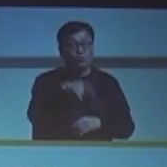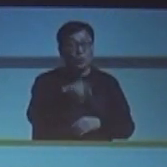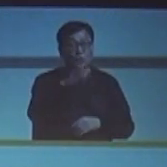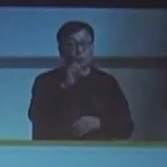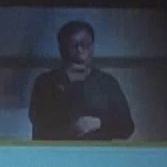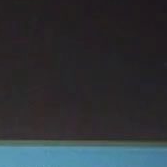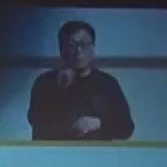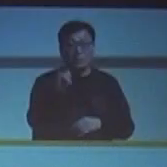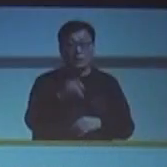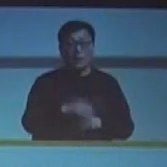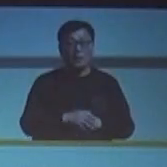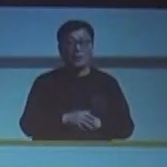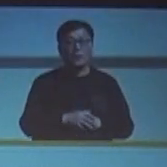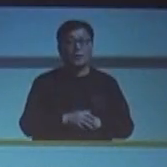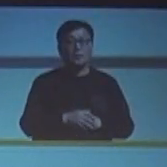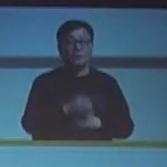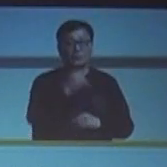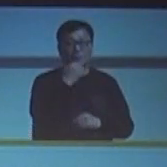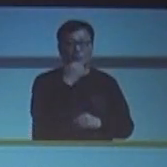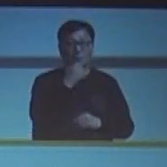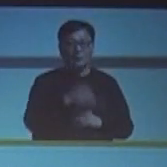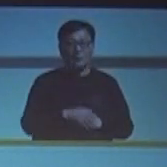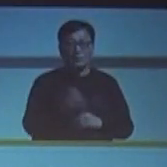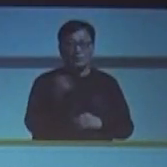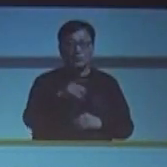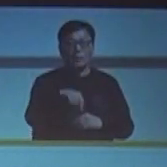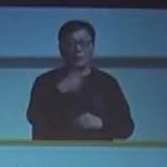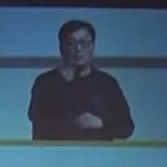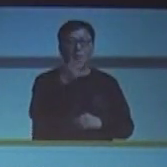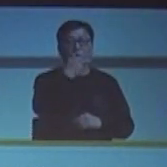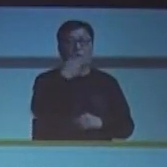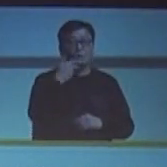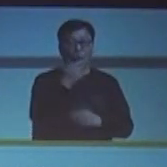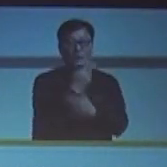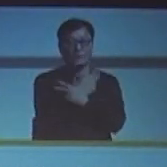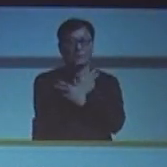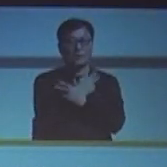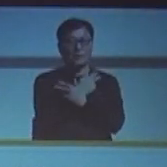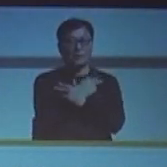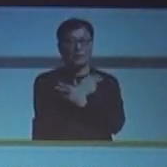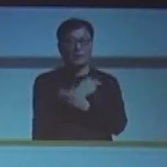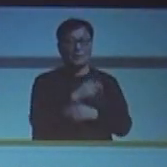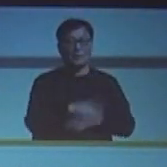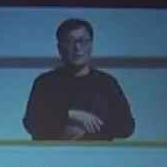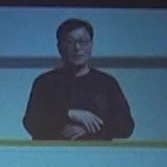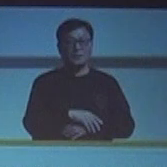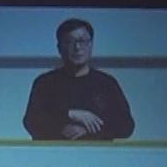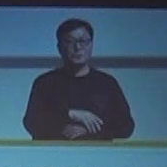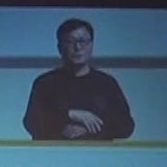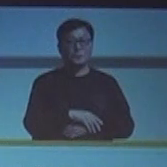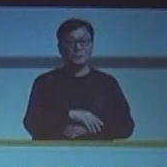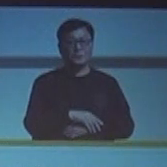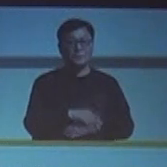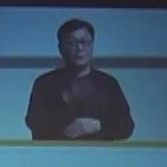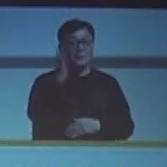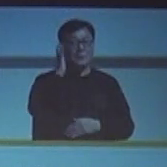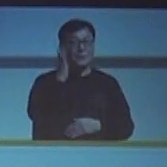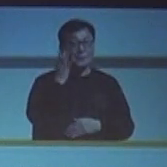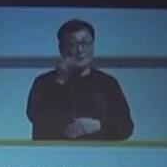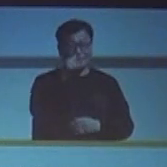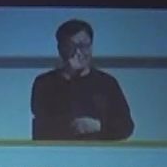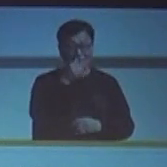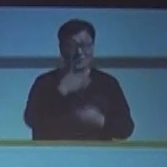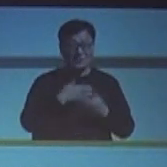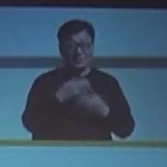나왔는데. 네. 영국 신사. 영국 신사 이주성 신부님 긴장하셨네요. 좀 긴장 많이 했습니다. 네. 응원하러